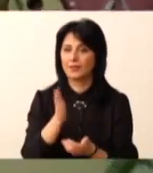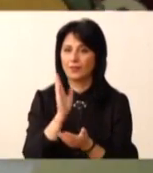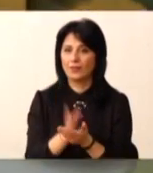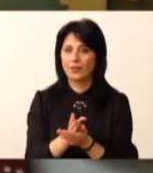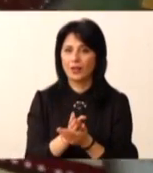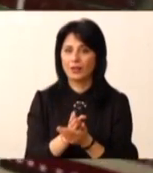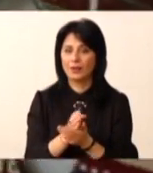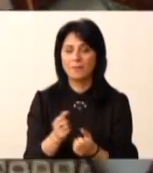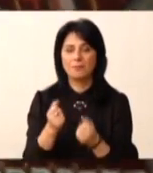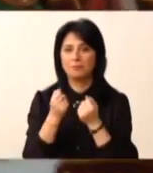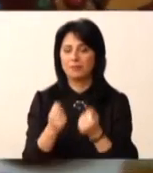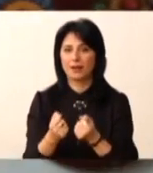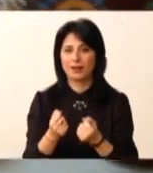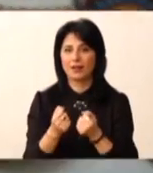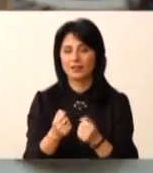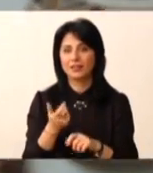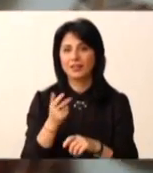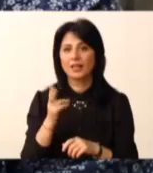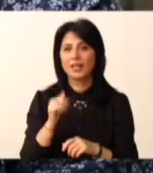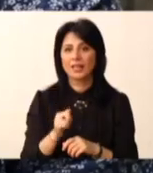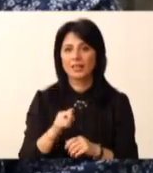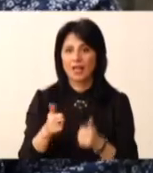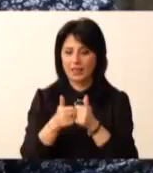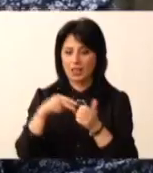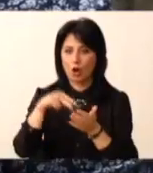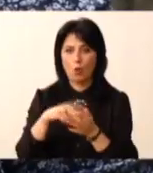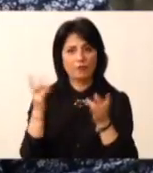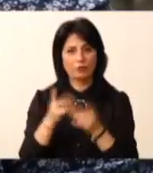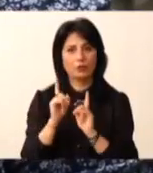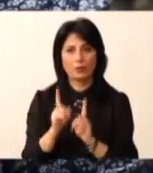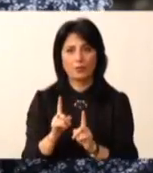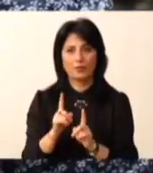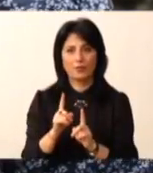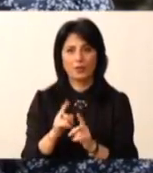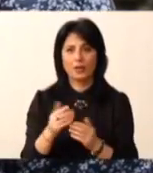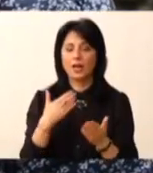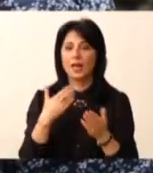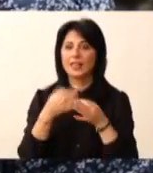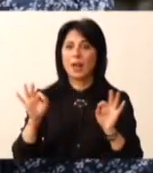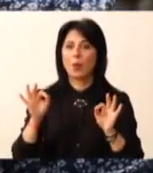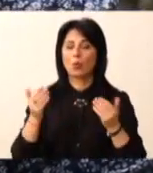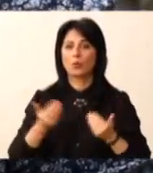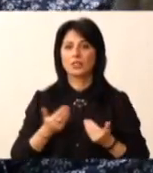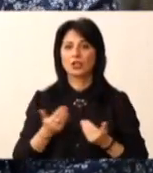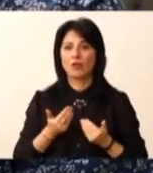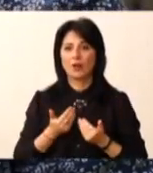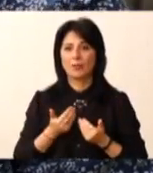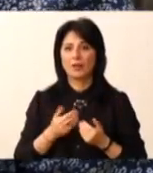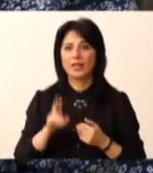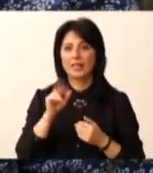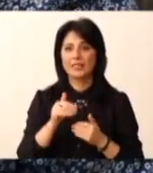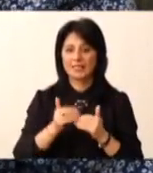ვართ მაგარი და თანადგომა გვჭირდება, დამოკიდებელი ცხოვრება